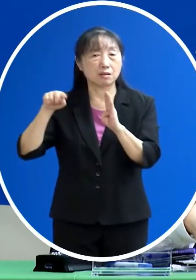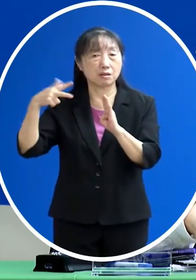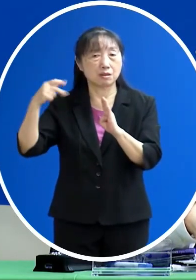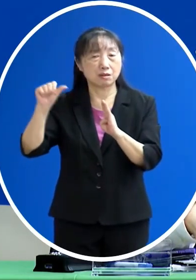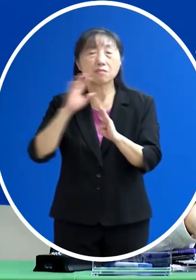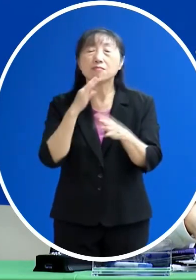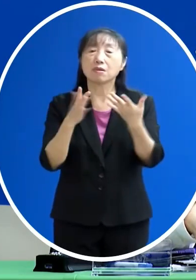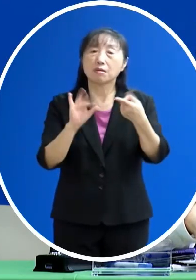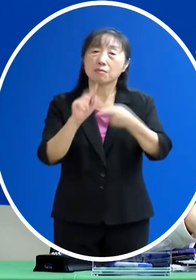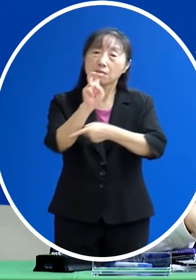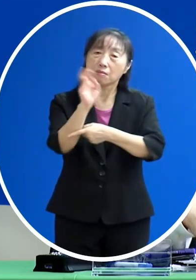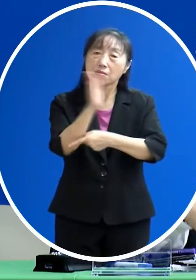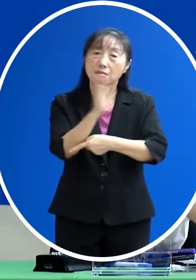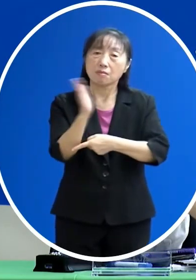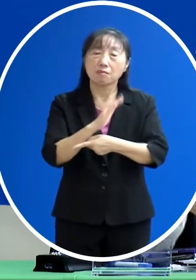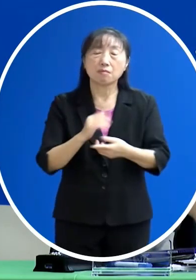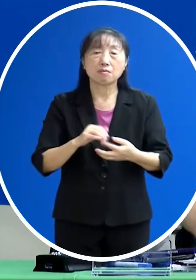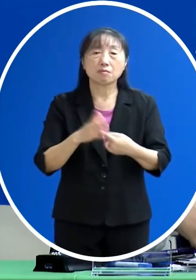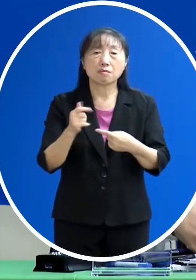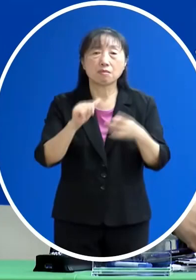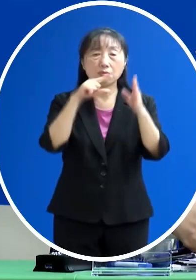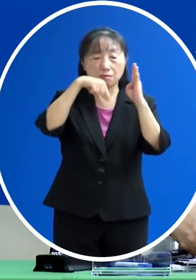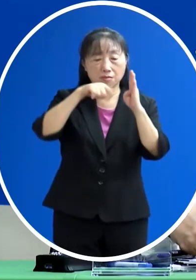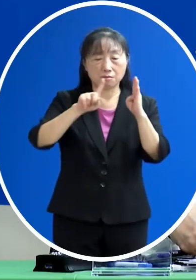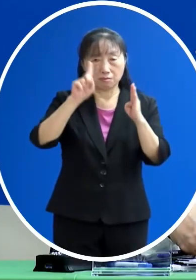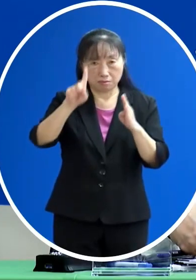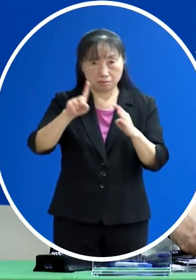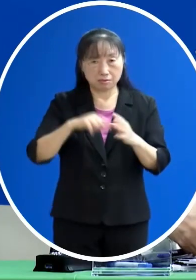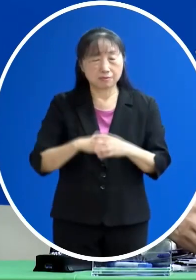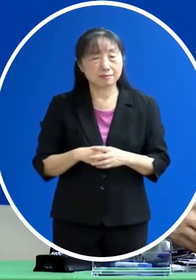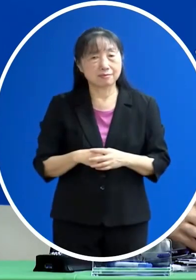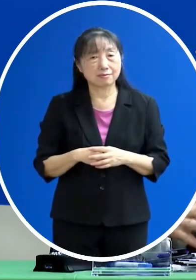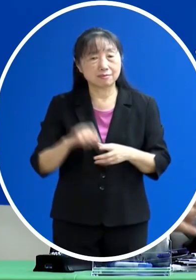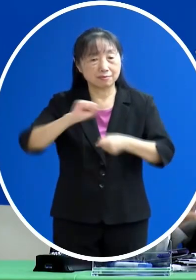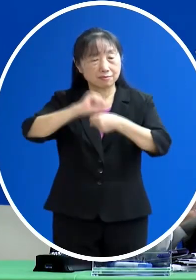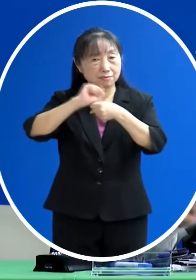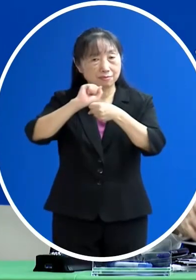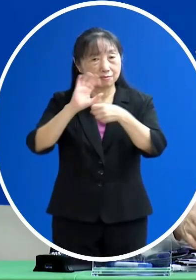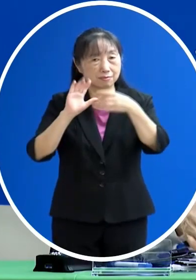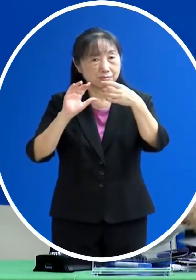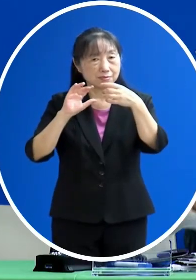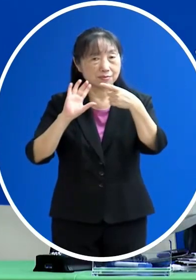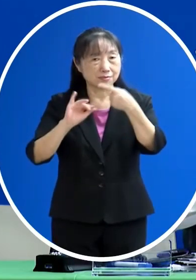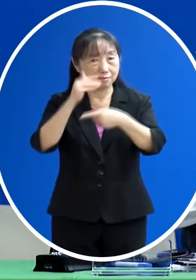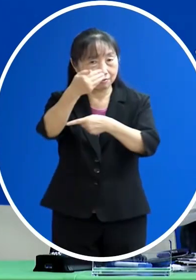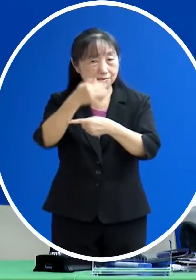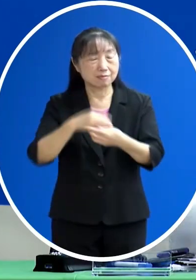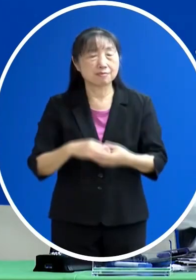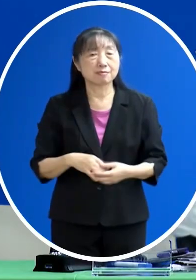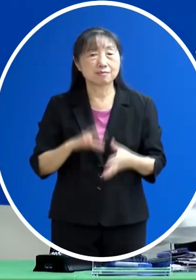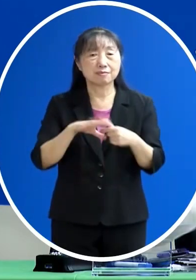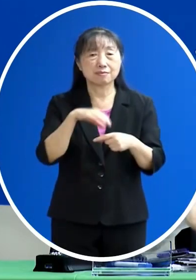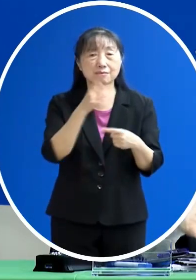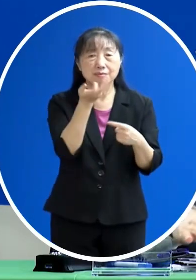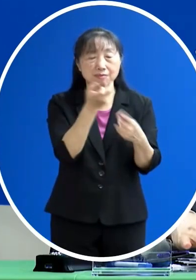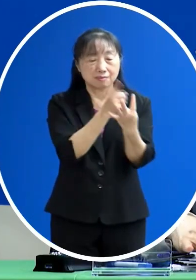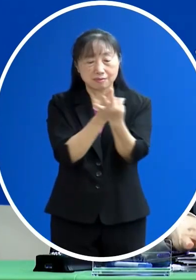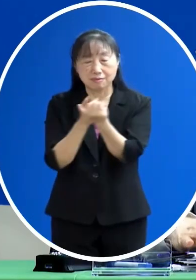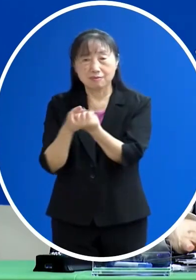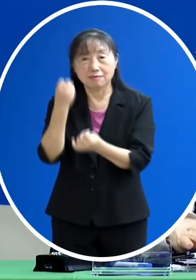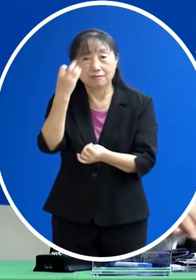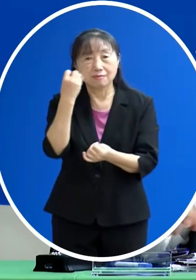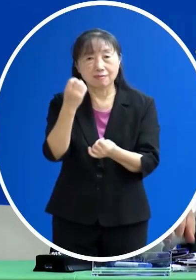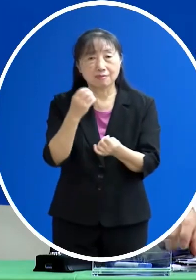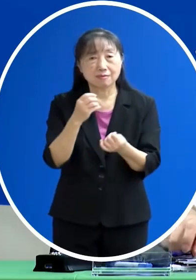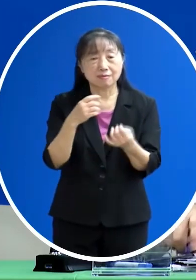概20%左右的一个比例哈，BQ.1 也已经攀升到这个9%，所以目前这几个新兴变异